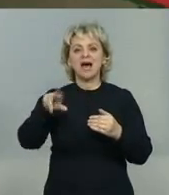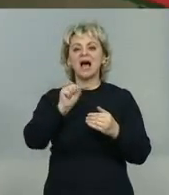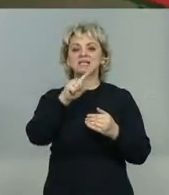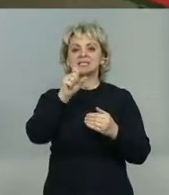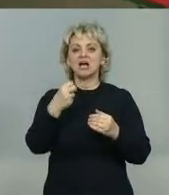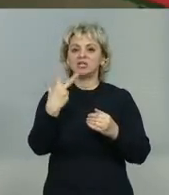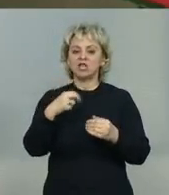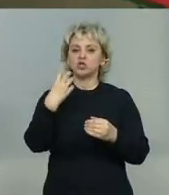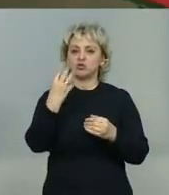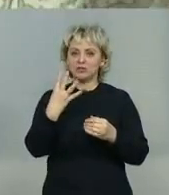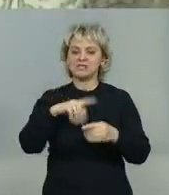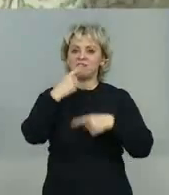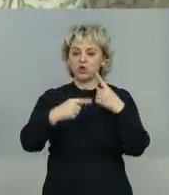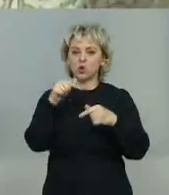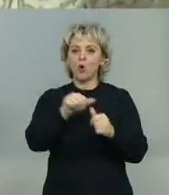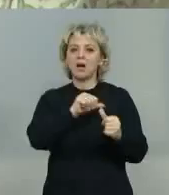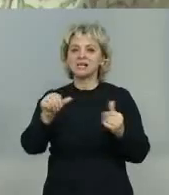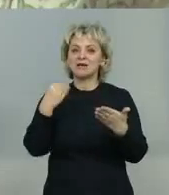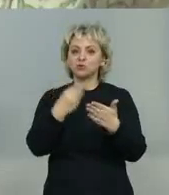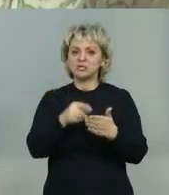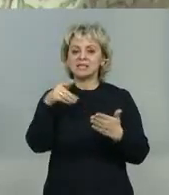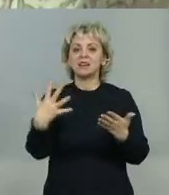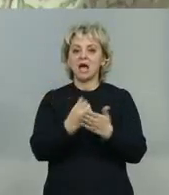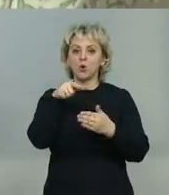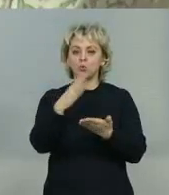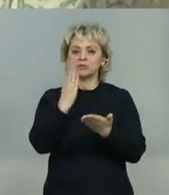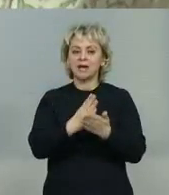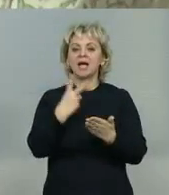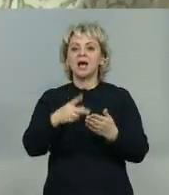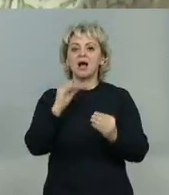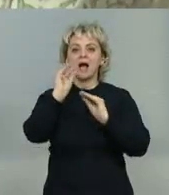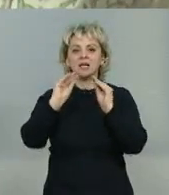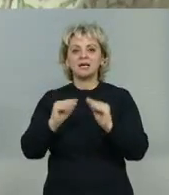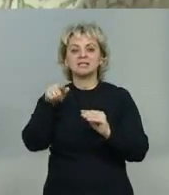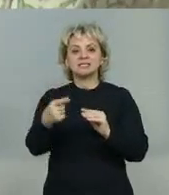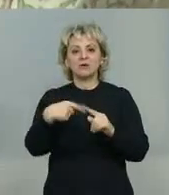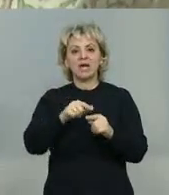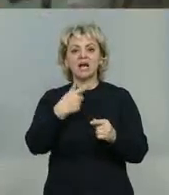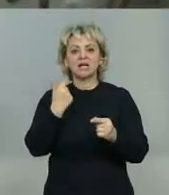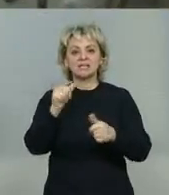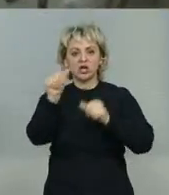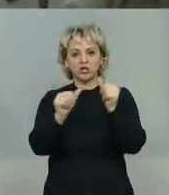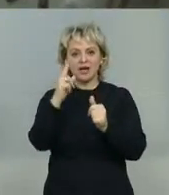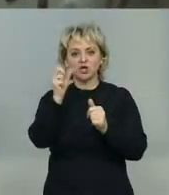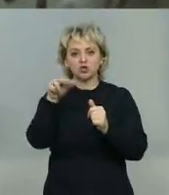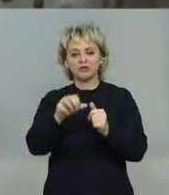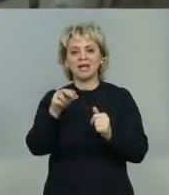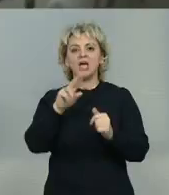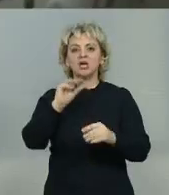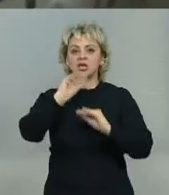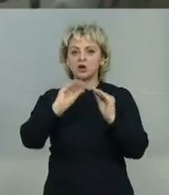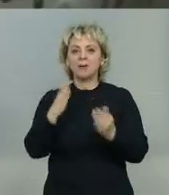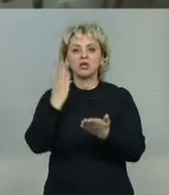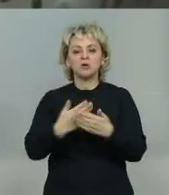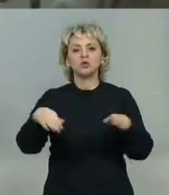Азаку 13-14 веков. Основную ценность среди находок представляет собой коллекция поливной, красноглиняной и кашиной керамики.